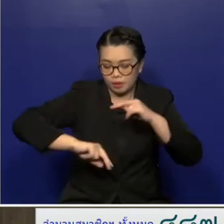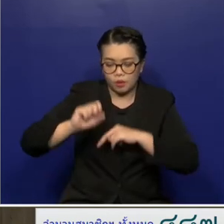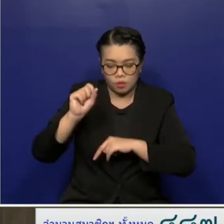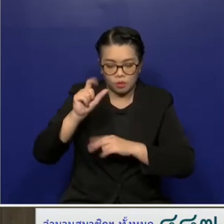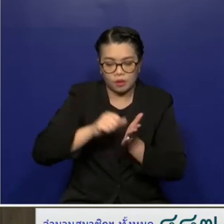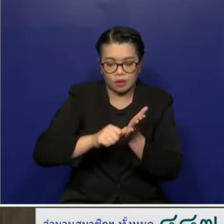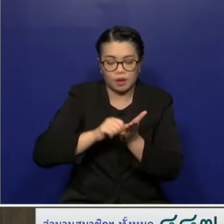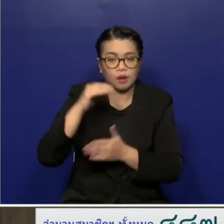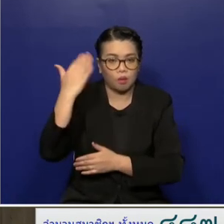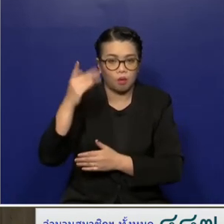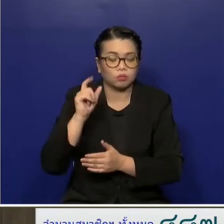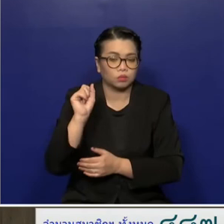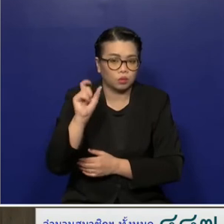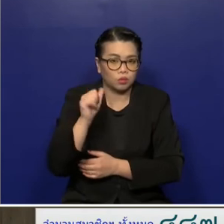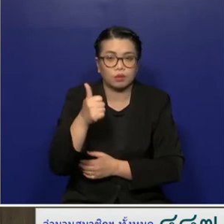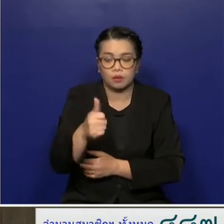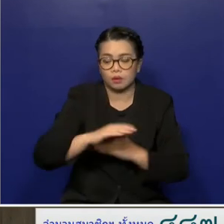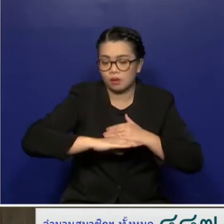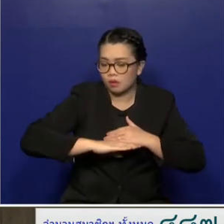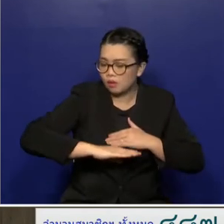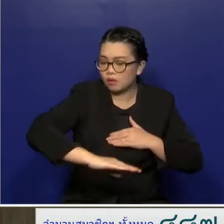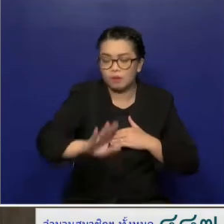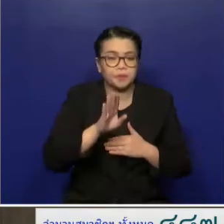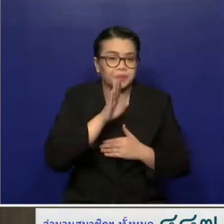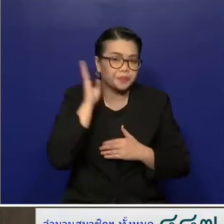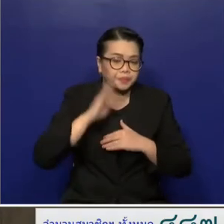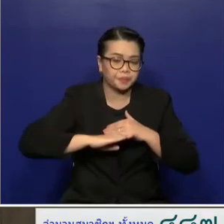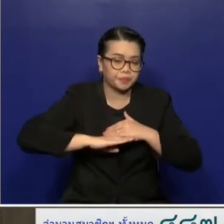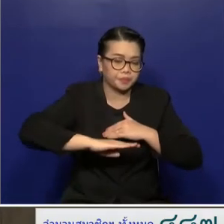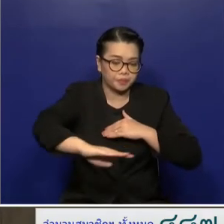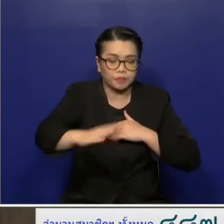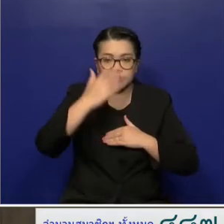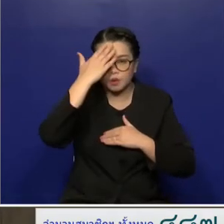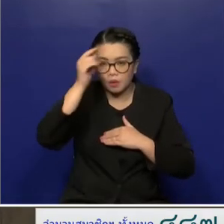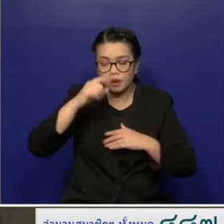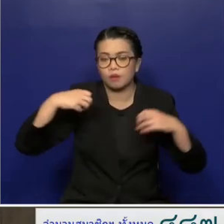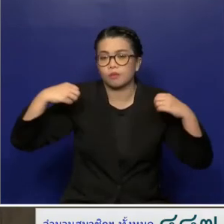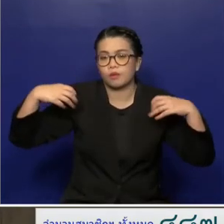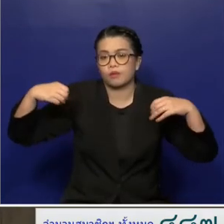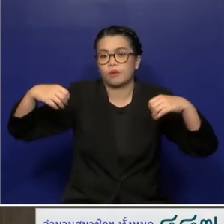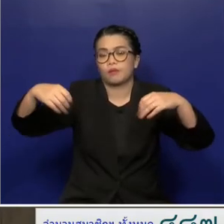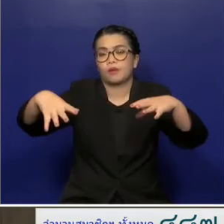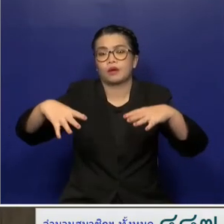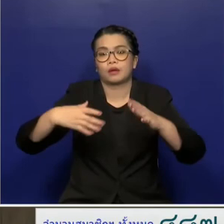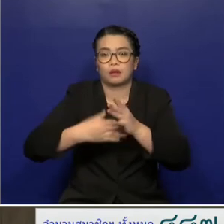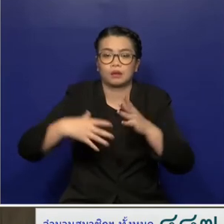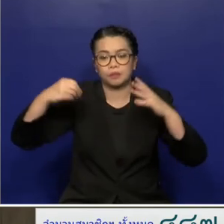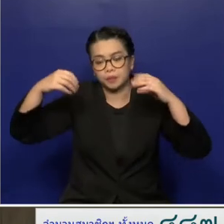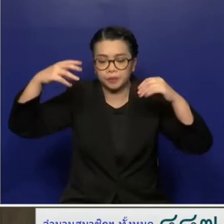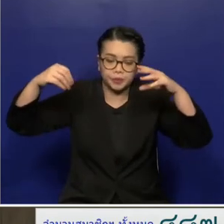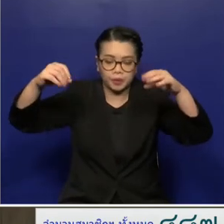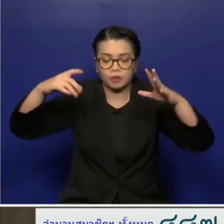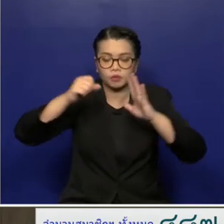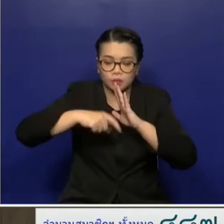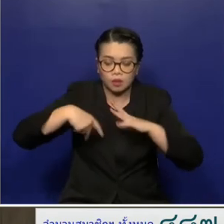งถนนสายบ้านแพ้วให้ตลอดทั้งสายเนองจากไฟฟ้า 2 สว่างก็ติดตับดับ ซ้ม